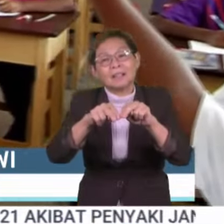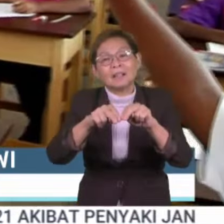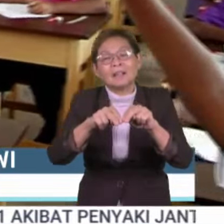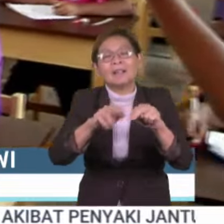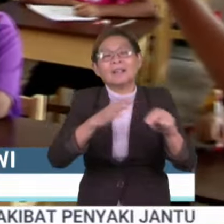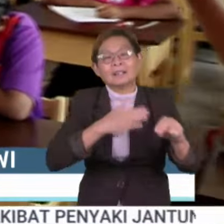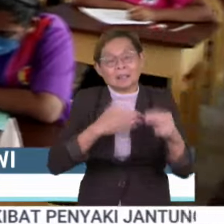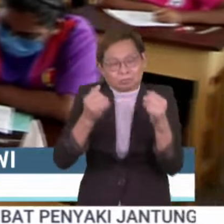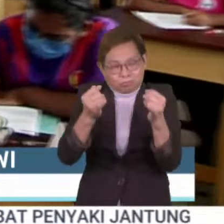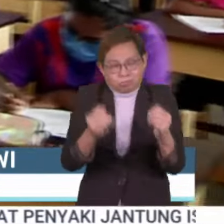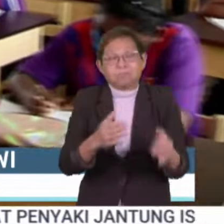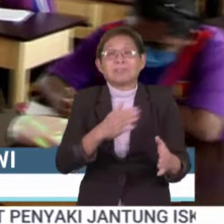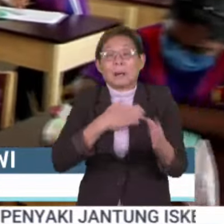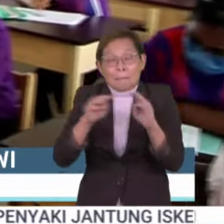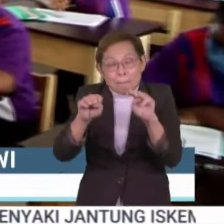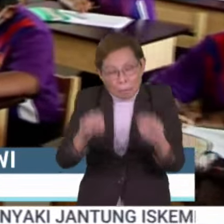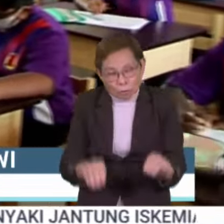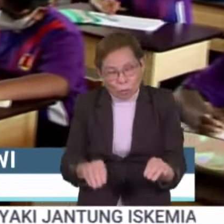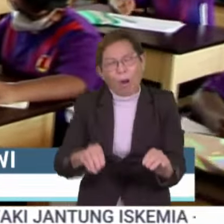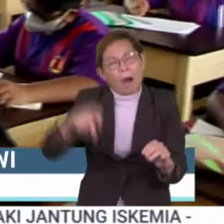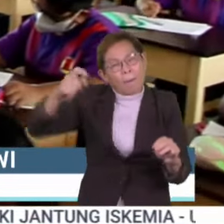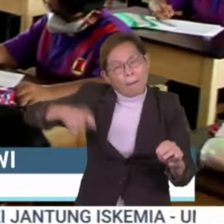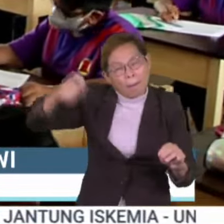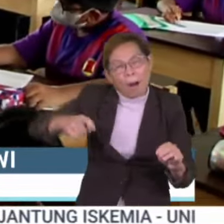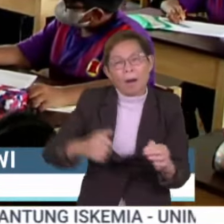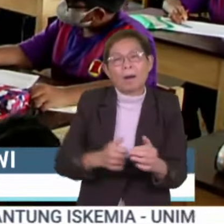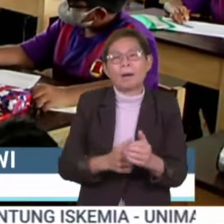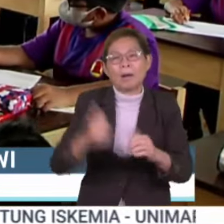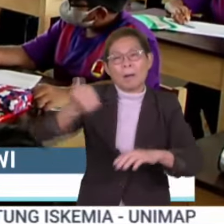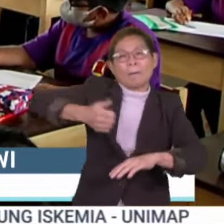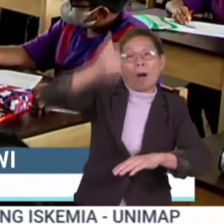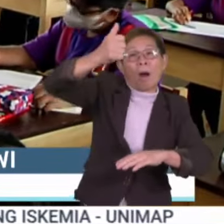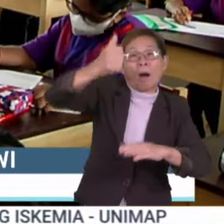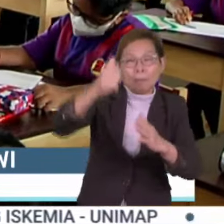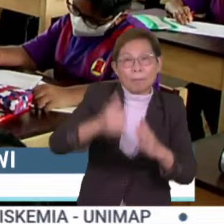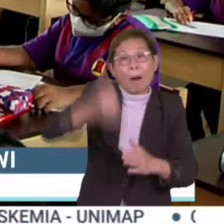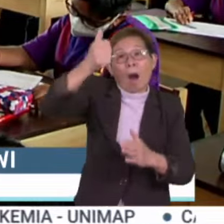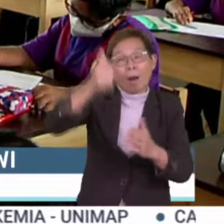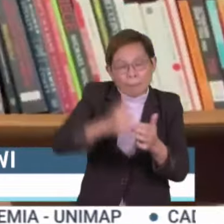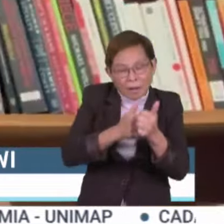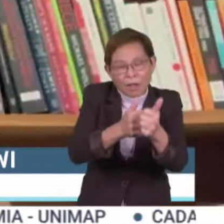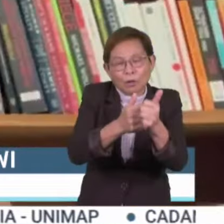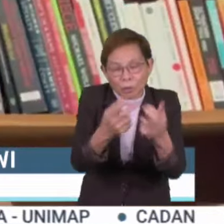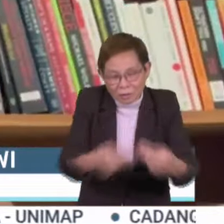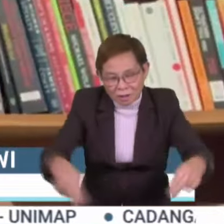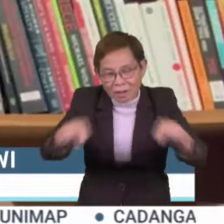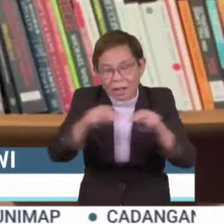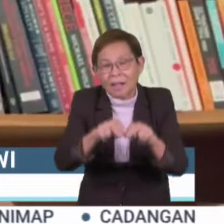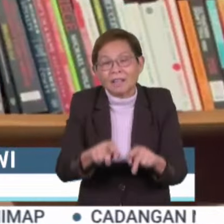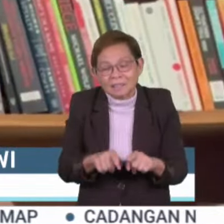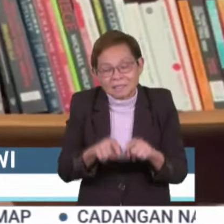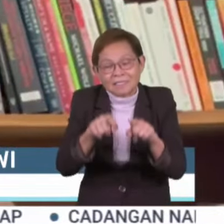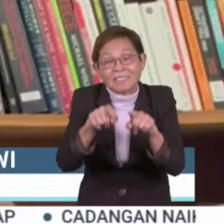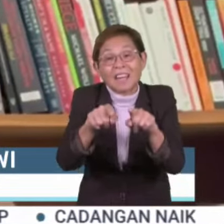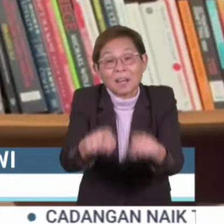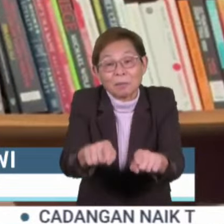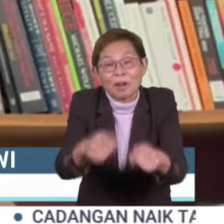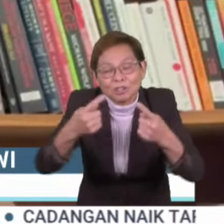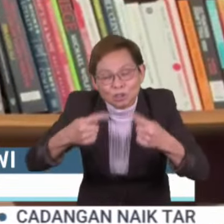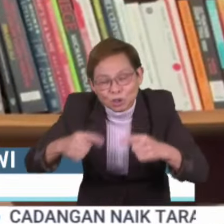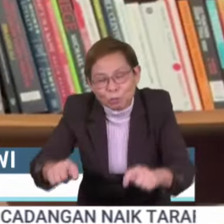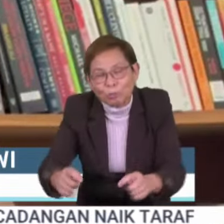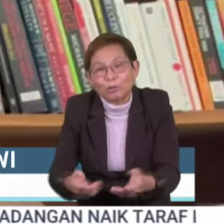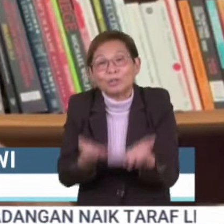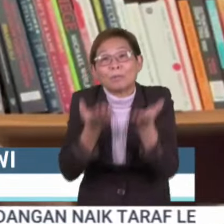keinsanan yang amat diperlukan berteraskan kepada nilai-nilai. Maka ini juga seiring dengan apa yang cuba